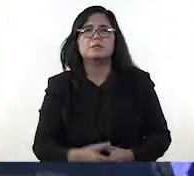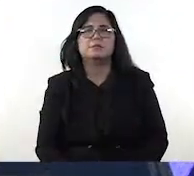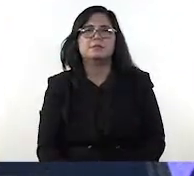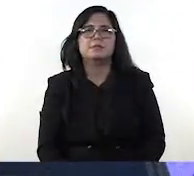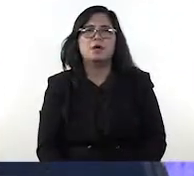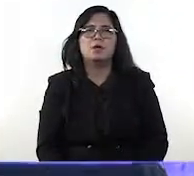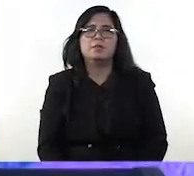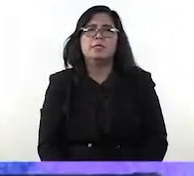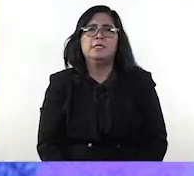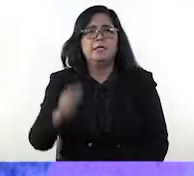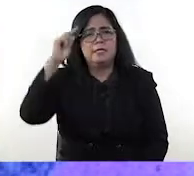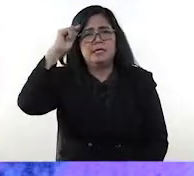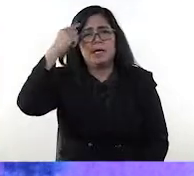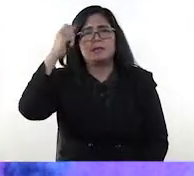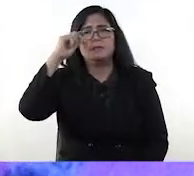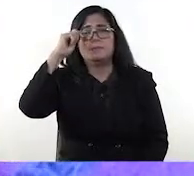Hai ane ingat